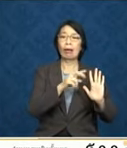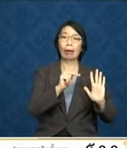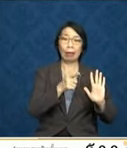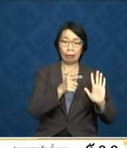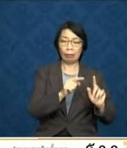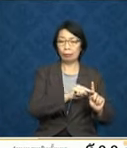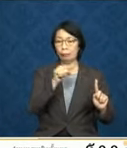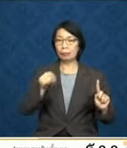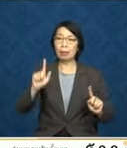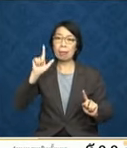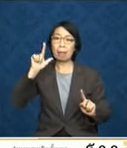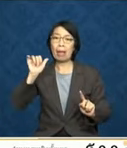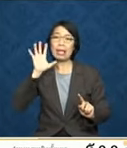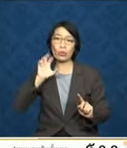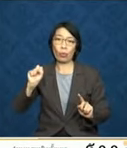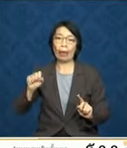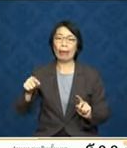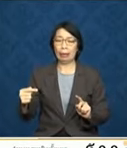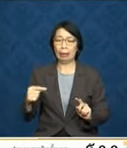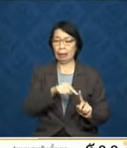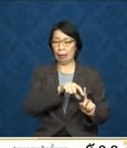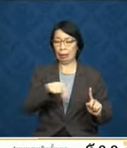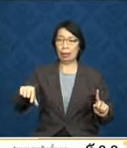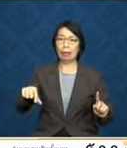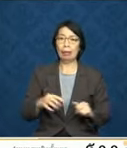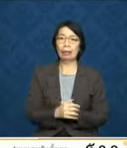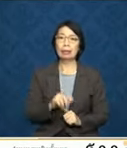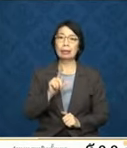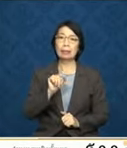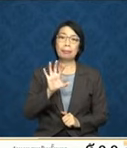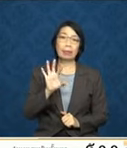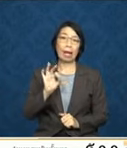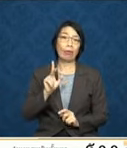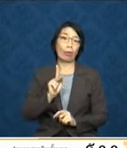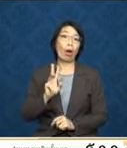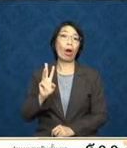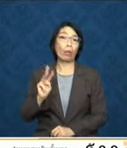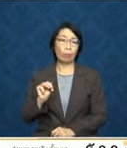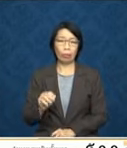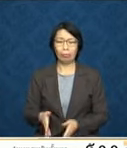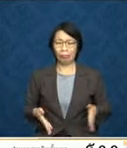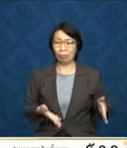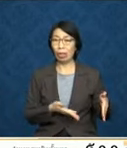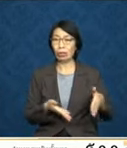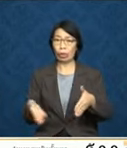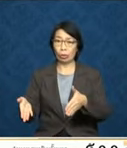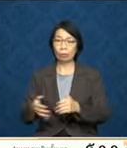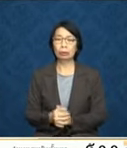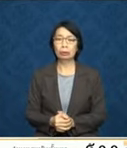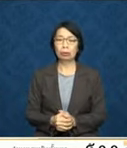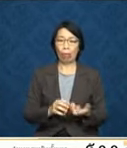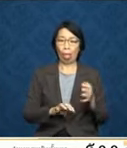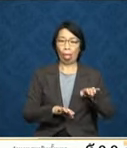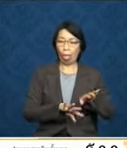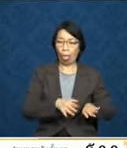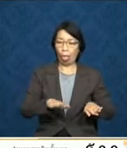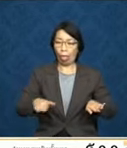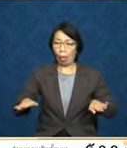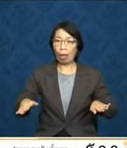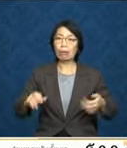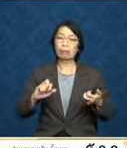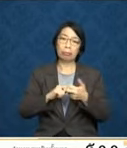แม่สวยจังหวัดเชียงรายระยะทางประมาณ29กิโลเมตรผิวถนนมีสภาพขรุขระเป็นหลุมเป็นบ่